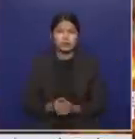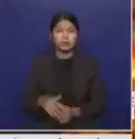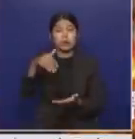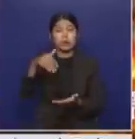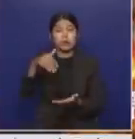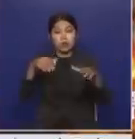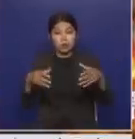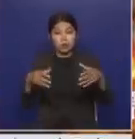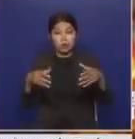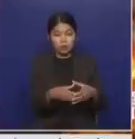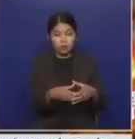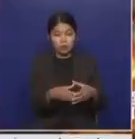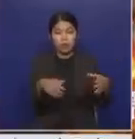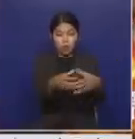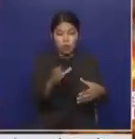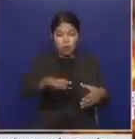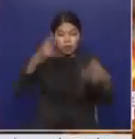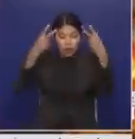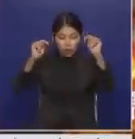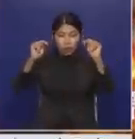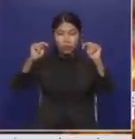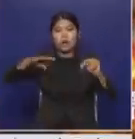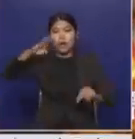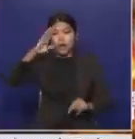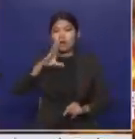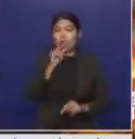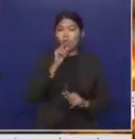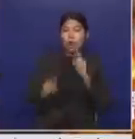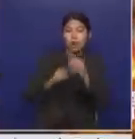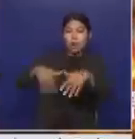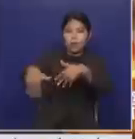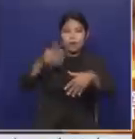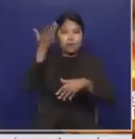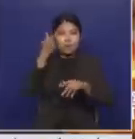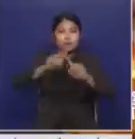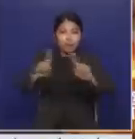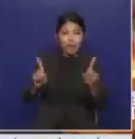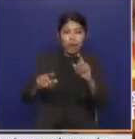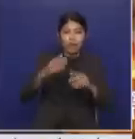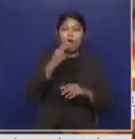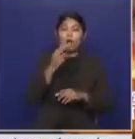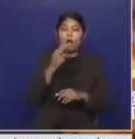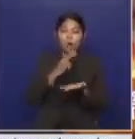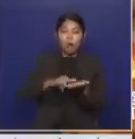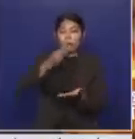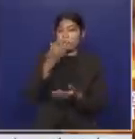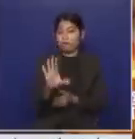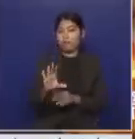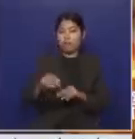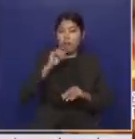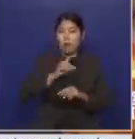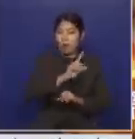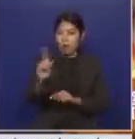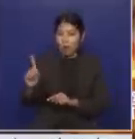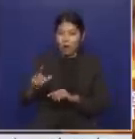นายกรัฐมนตรีหรือ Pเหมาะโพสต์ข้อความเสียดสีประชาชนที่เห็นต่างจากรัฐบาลเป็นระยะระยะออกคำสั่ง